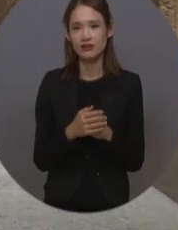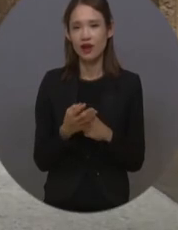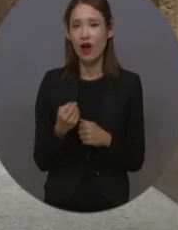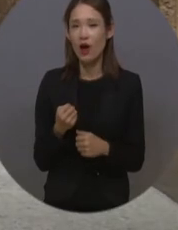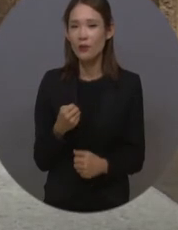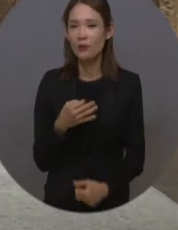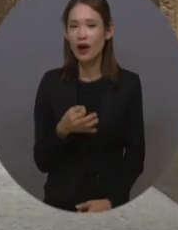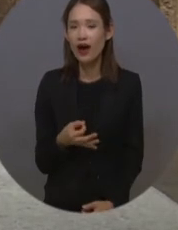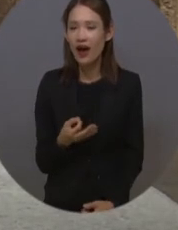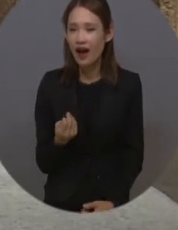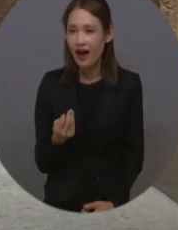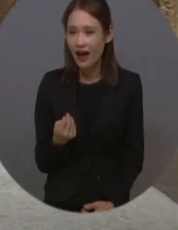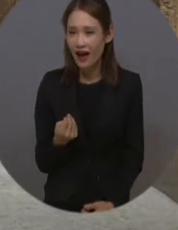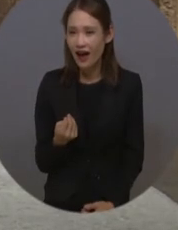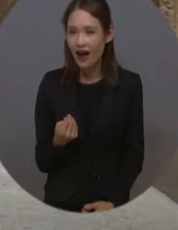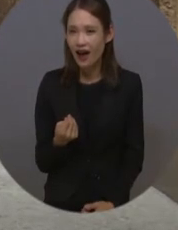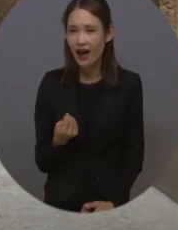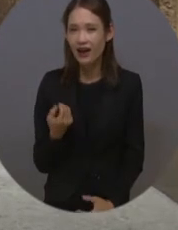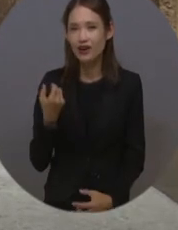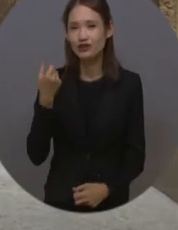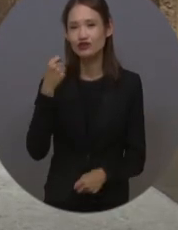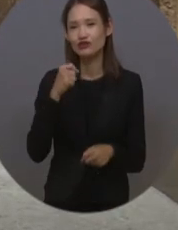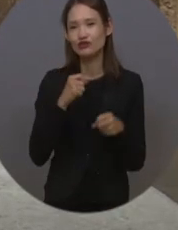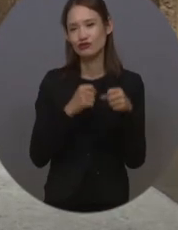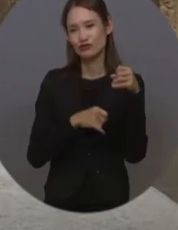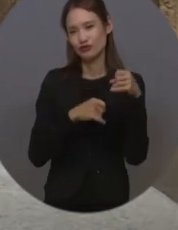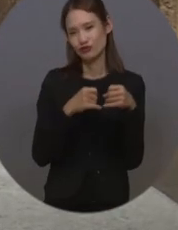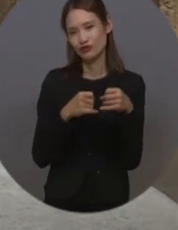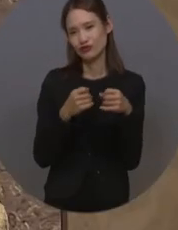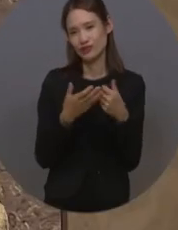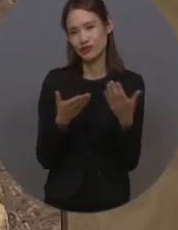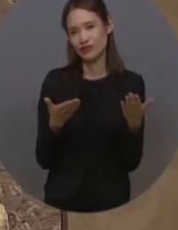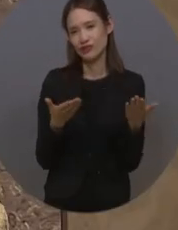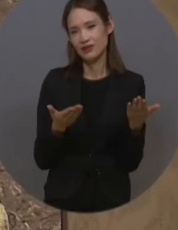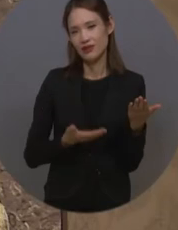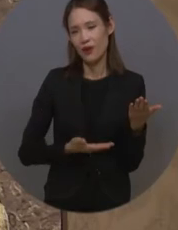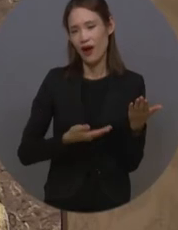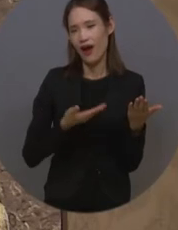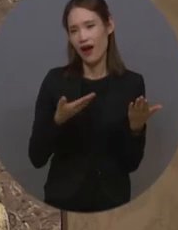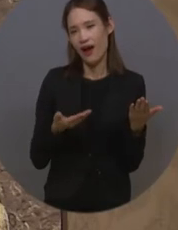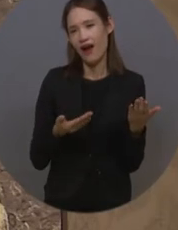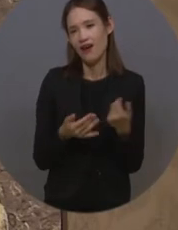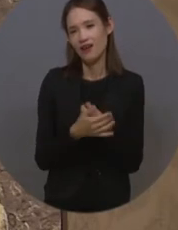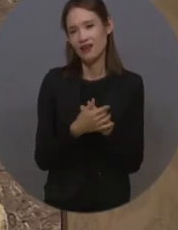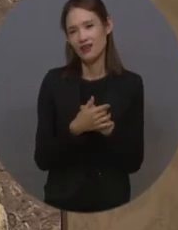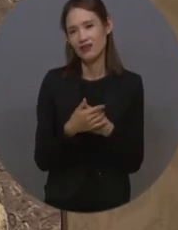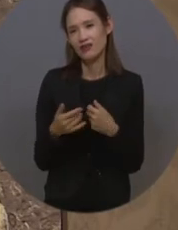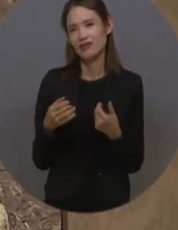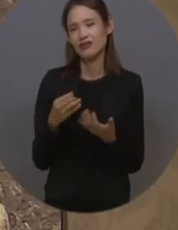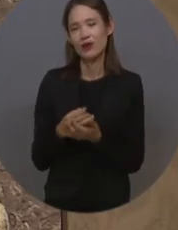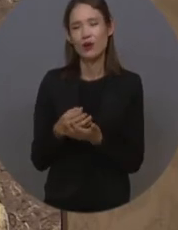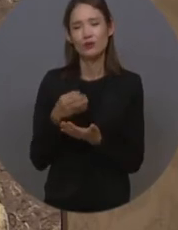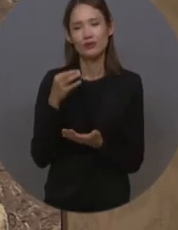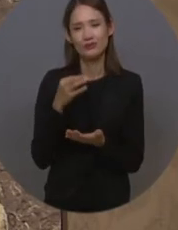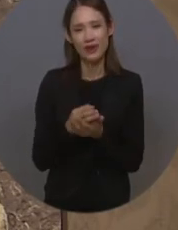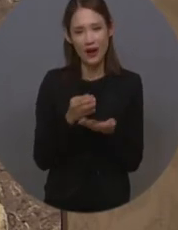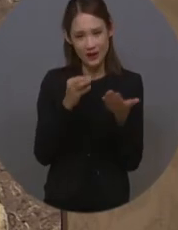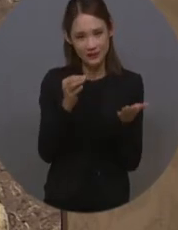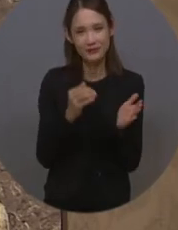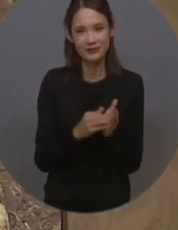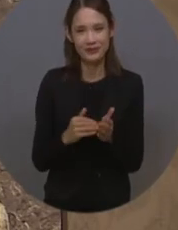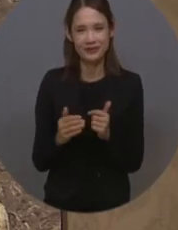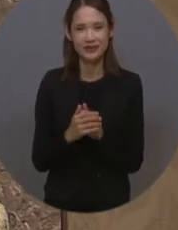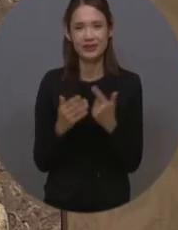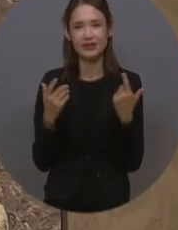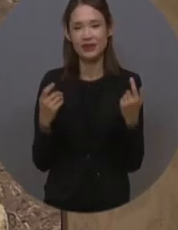아세요? 얼마나 줬어요? 구두 한 켤레씩을 다 한 켤레로. 아. 근데 우리 모델료로 예, 예. 아주 비싸게 지불을 했던 거죠.